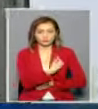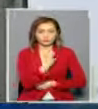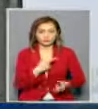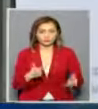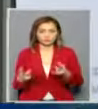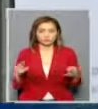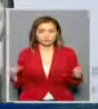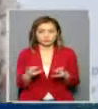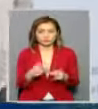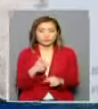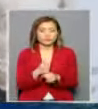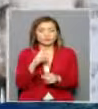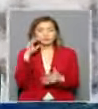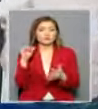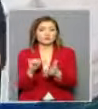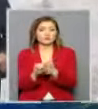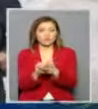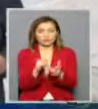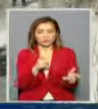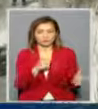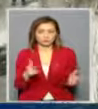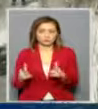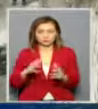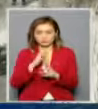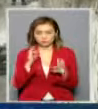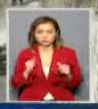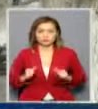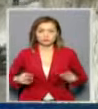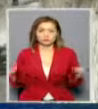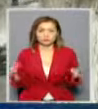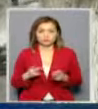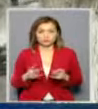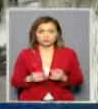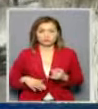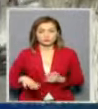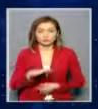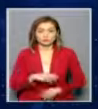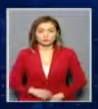поэтому основная задача населения и правительства на сегодня – сохранить мир и согласие в стране.